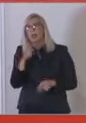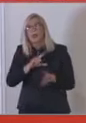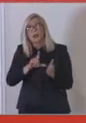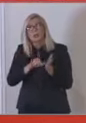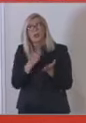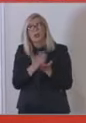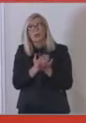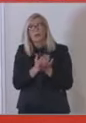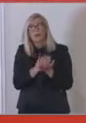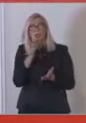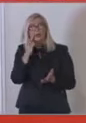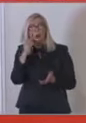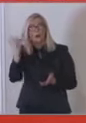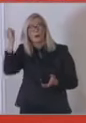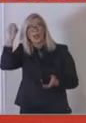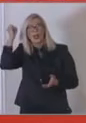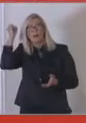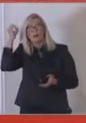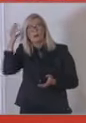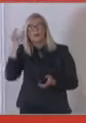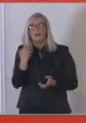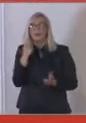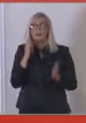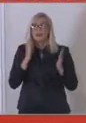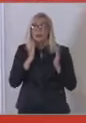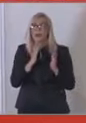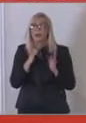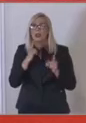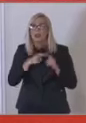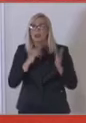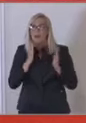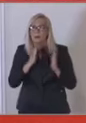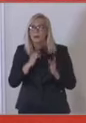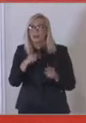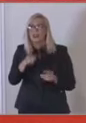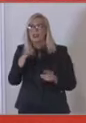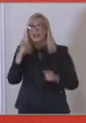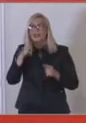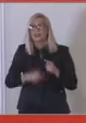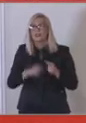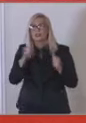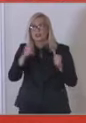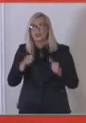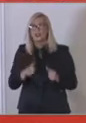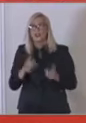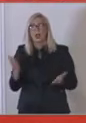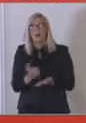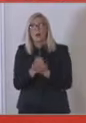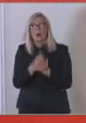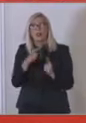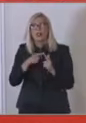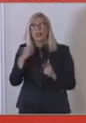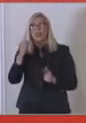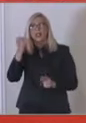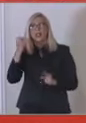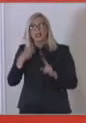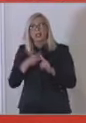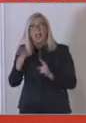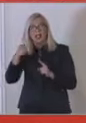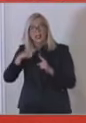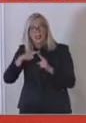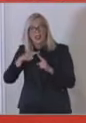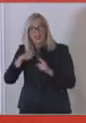zgjat 20-25 minuta deri në Prishtinë, 2 kilometra vetëm kanë mbaruar, ka fituar kompania Granit, një